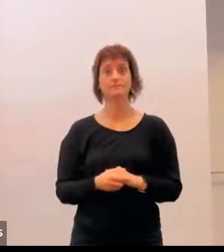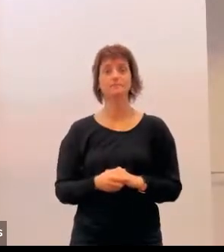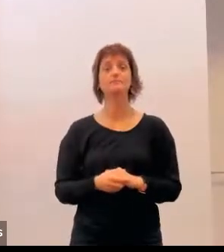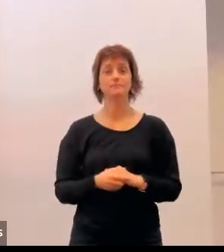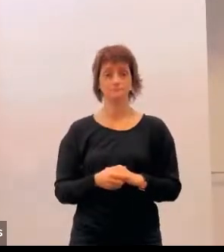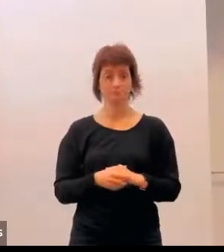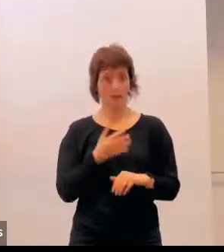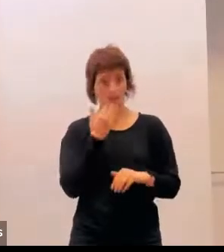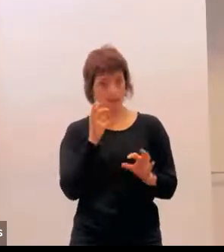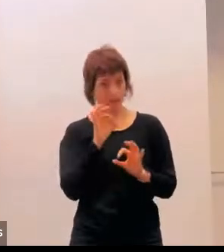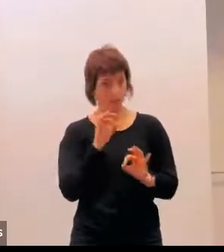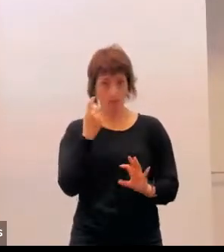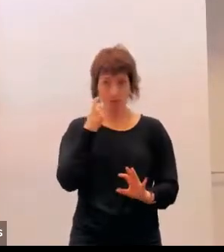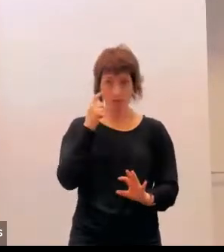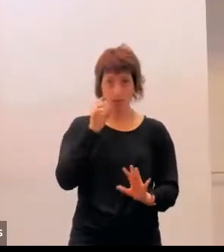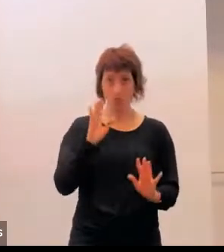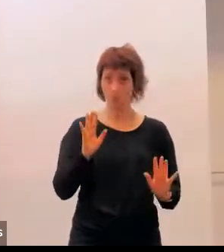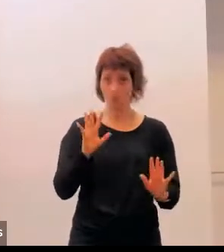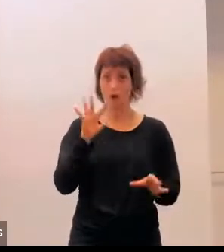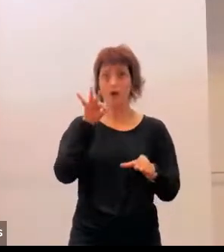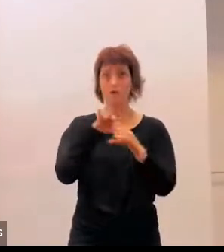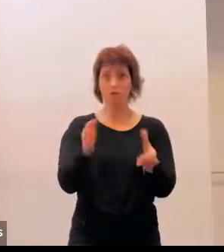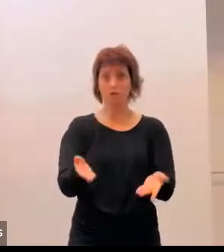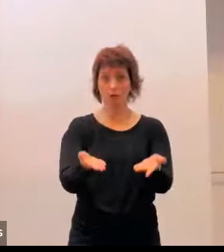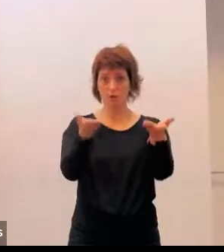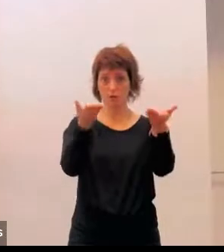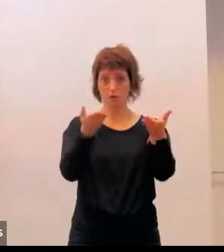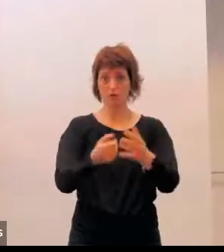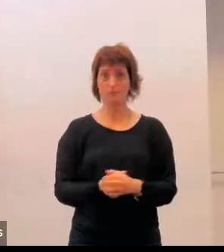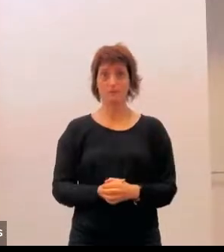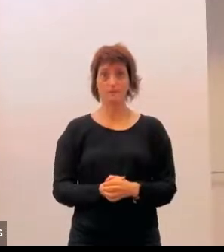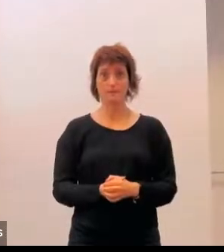Merci. Pas d'observation. Le scrutin est ouvert.